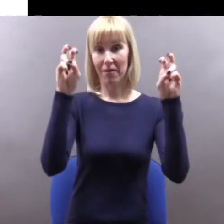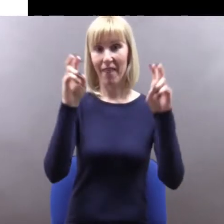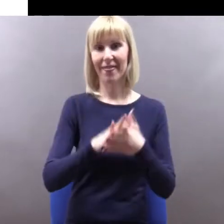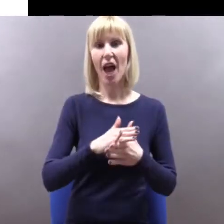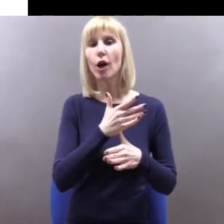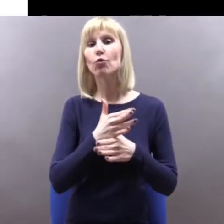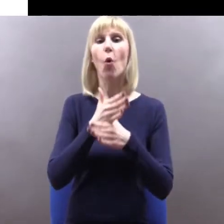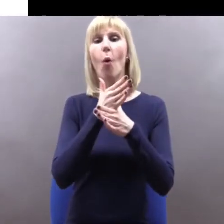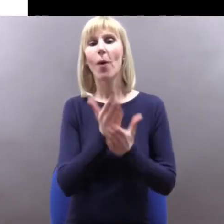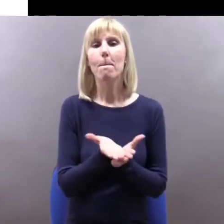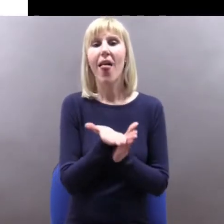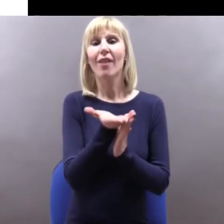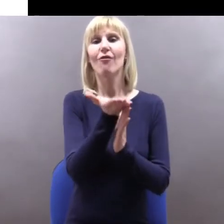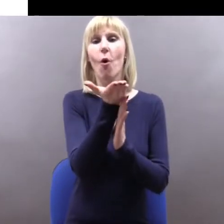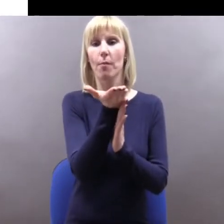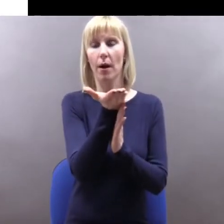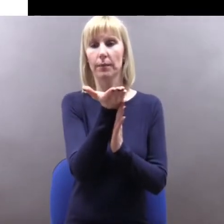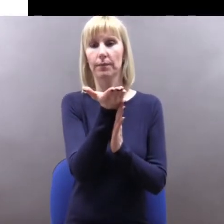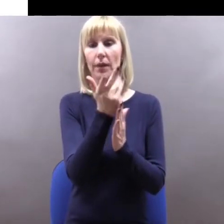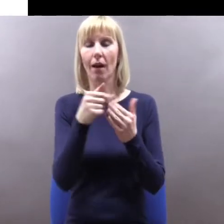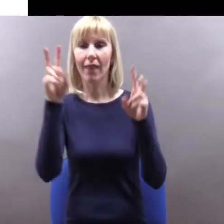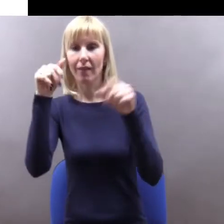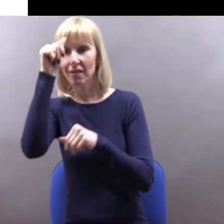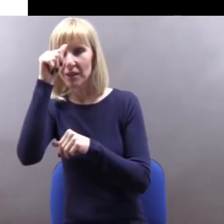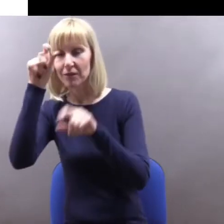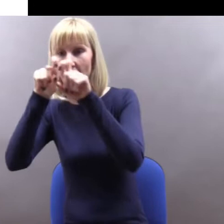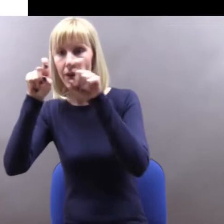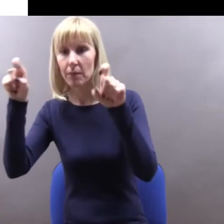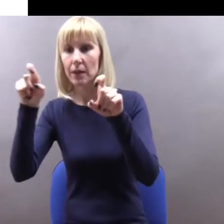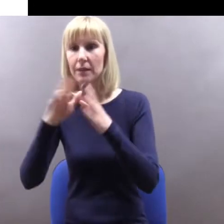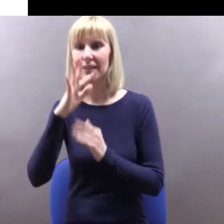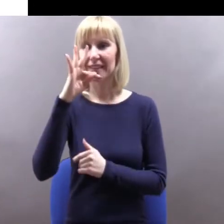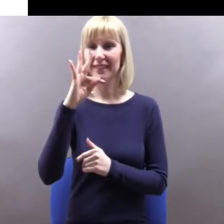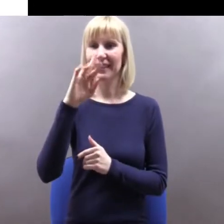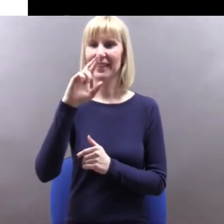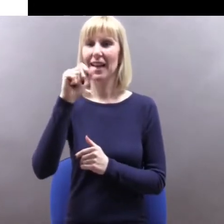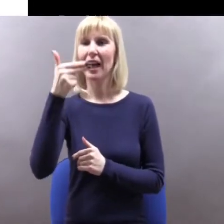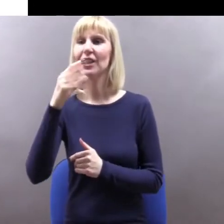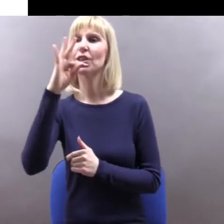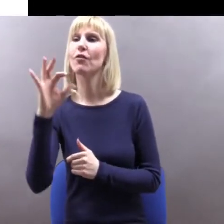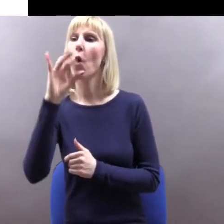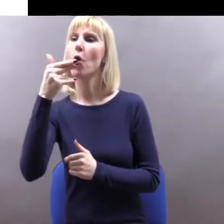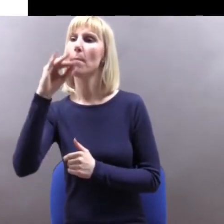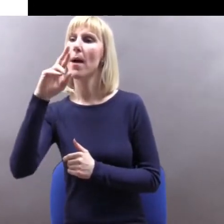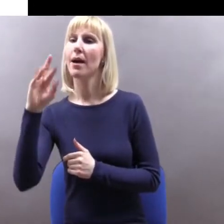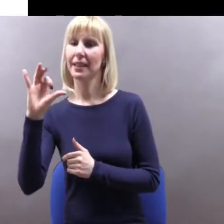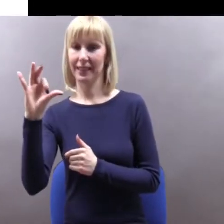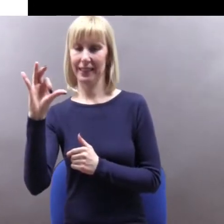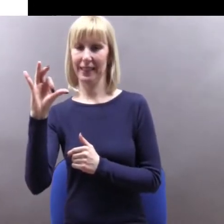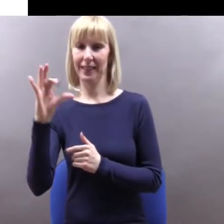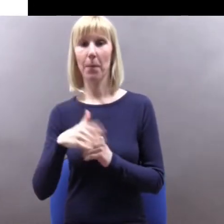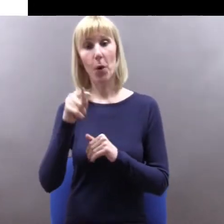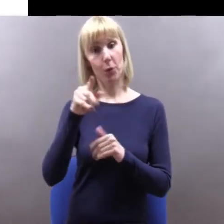po włączeniu przycisku, który jest przy poręczy, zamieniają się po prostu w platformę, która w